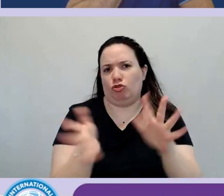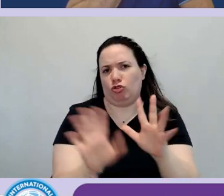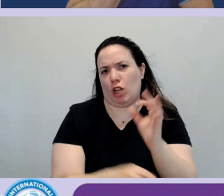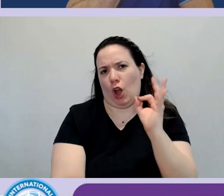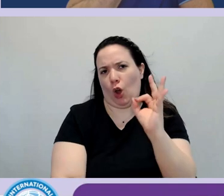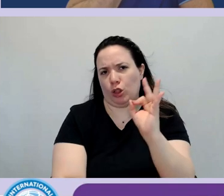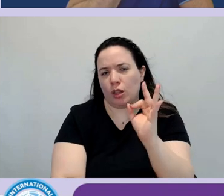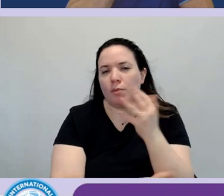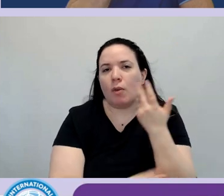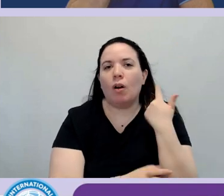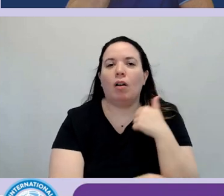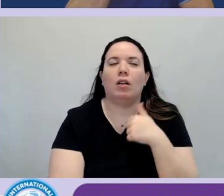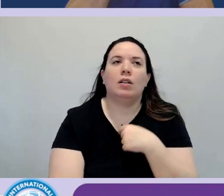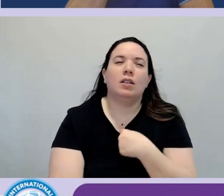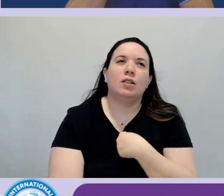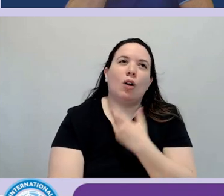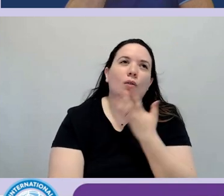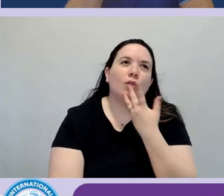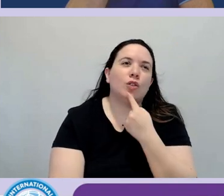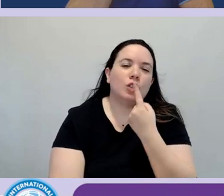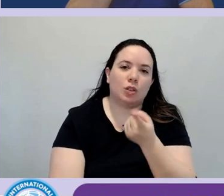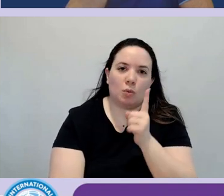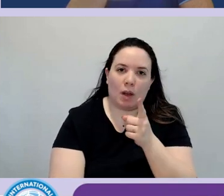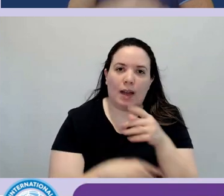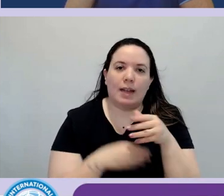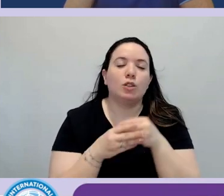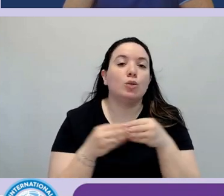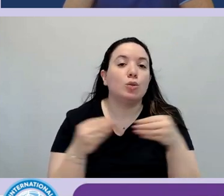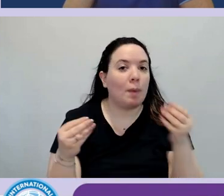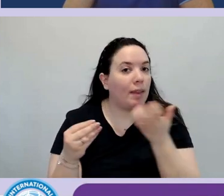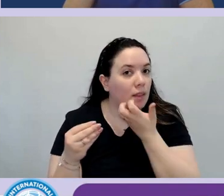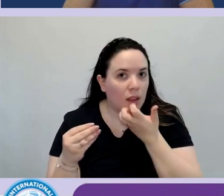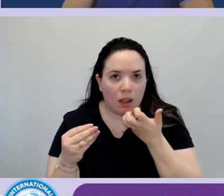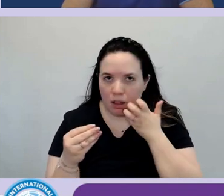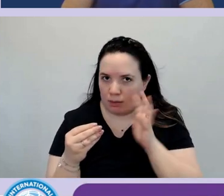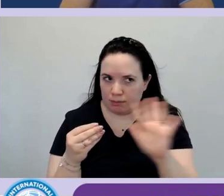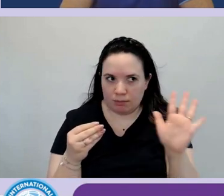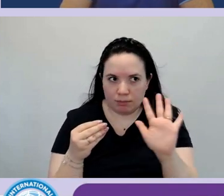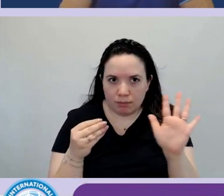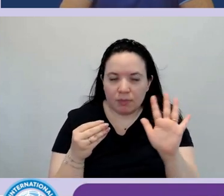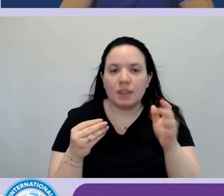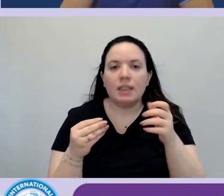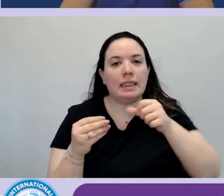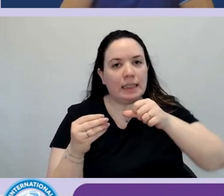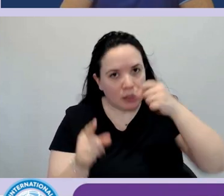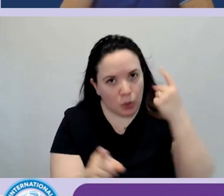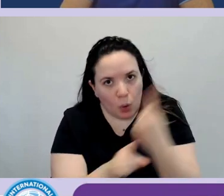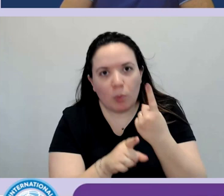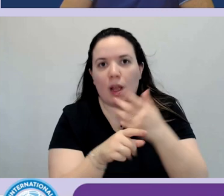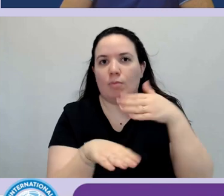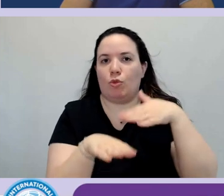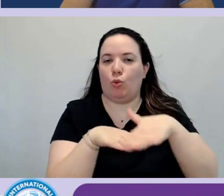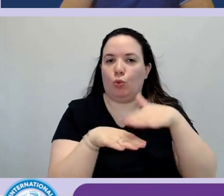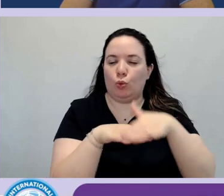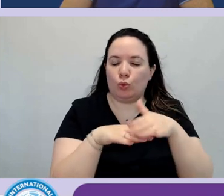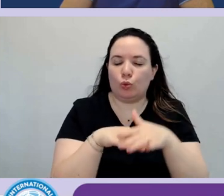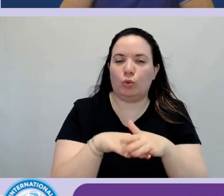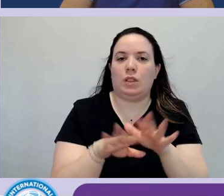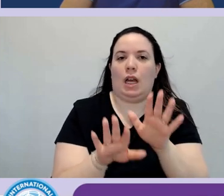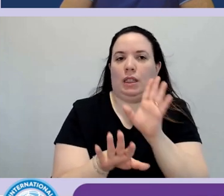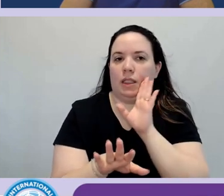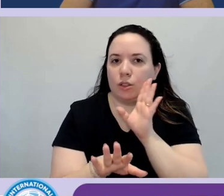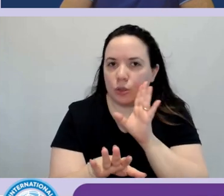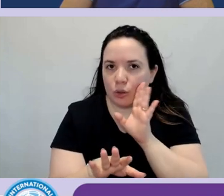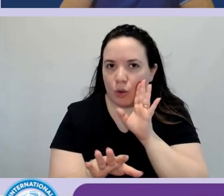quello che magari ci tengo a dire è che sono strumenti Preziosi assolutamente Preziosi vanno utilizzati Ovviamente